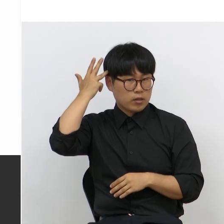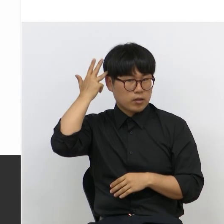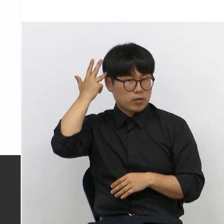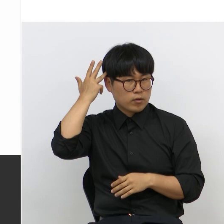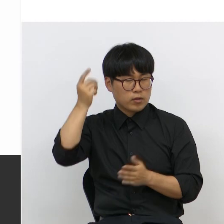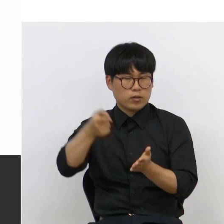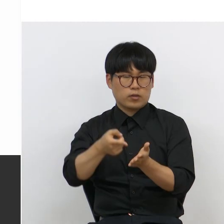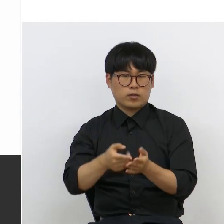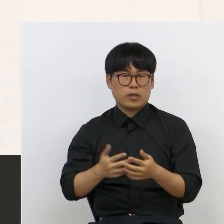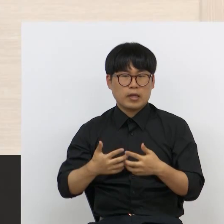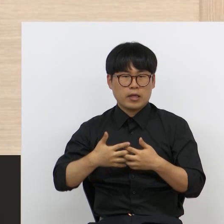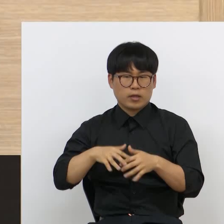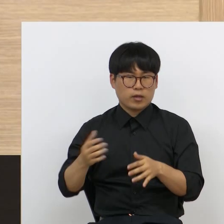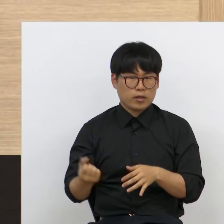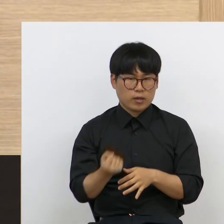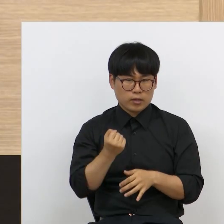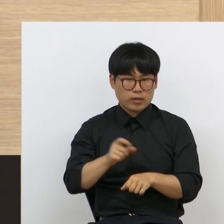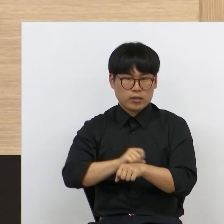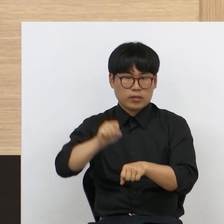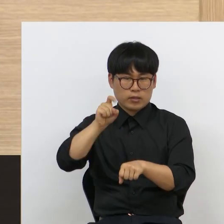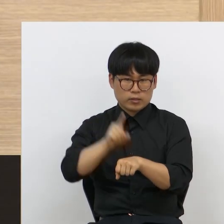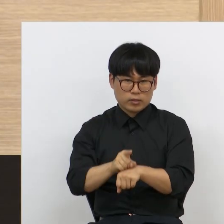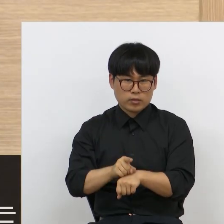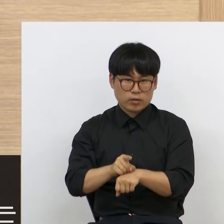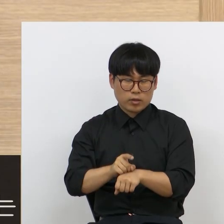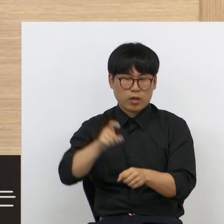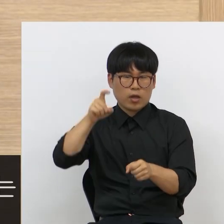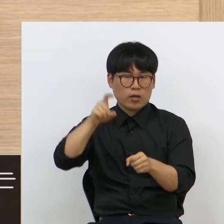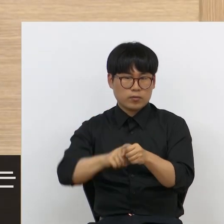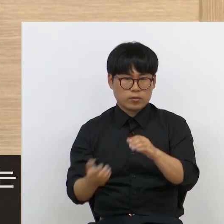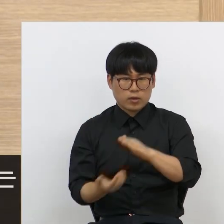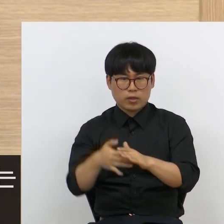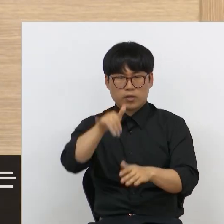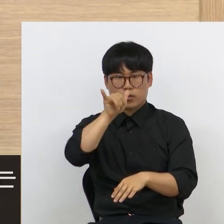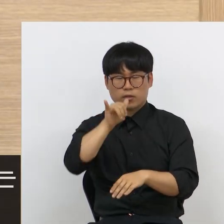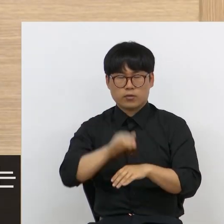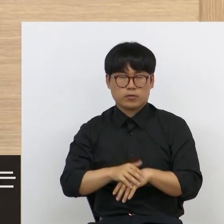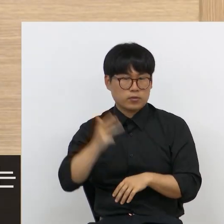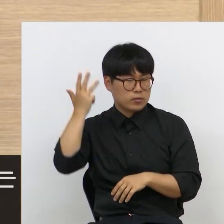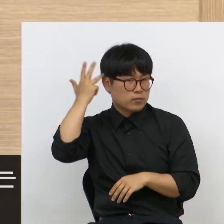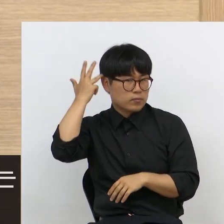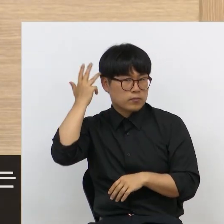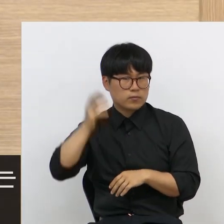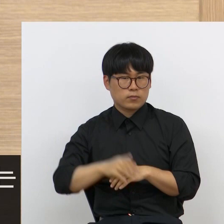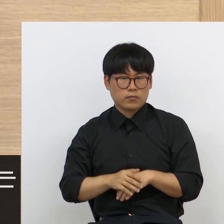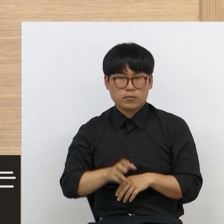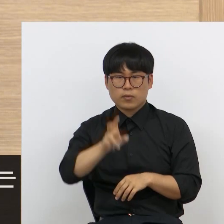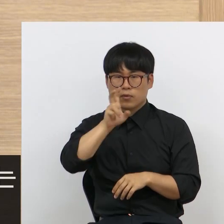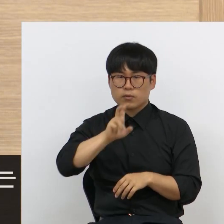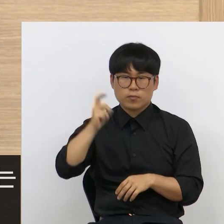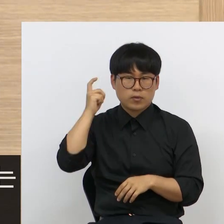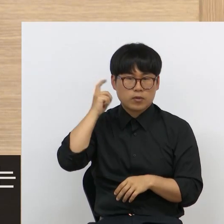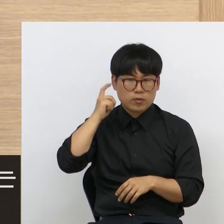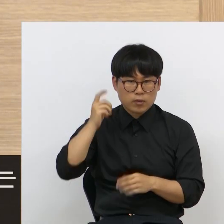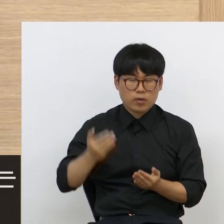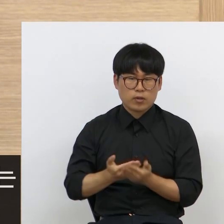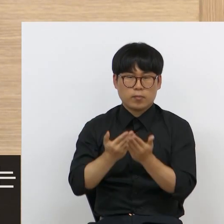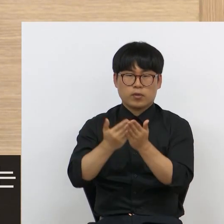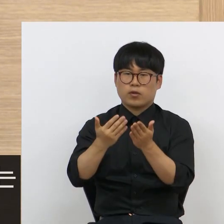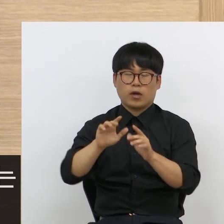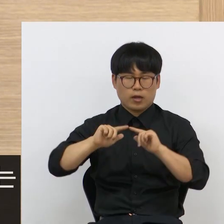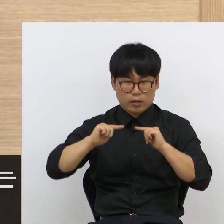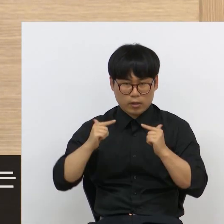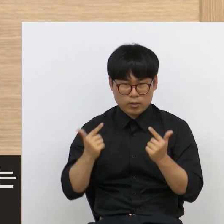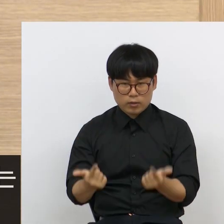말씀드렸지만 기기가 갖는 공학적인 특성이 있고 그 목적과 한계가 있습니다. 인공화호가 음악을 듣기 위해서 개발된 기계는 아닙니다.